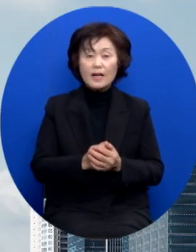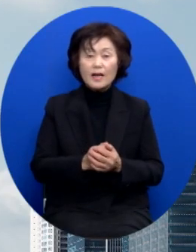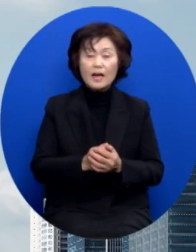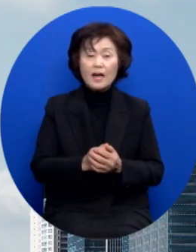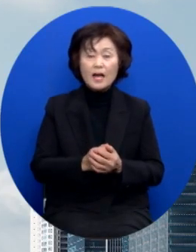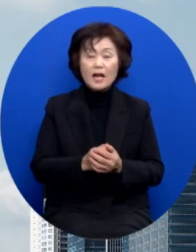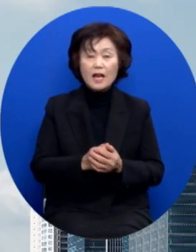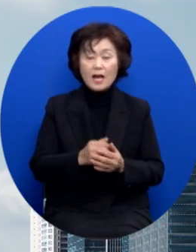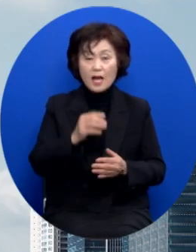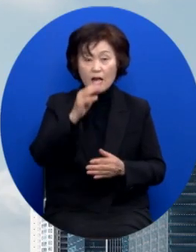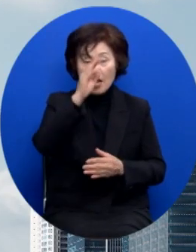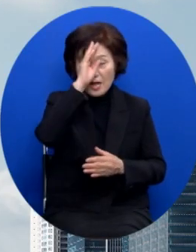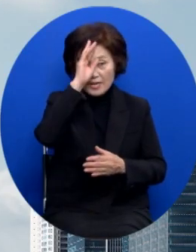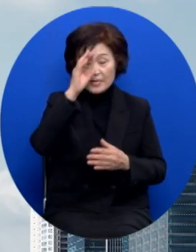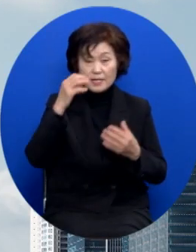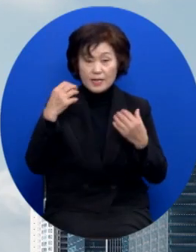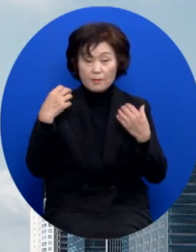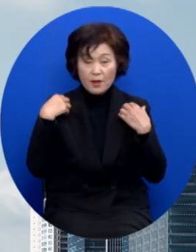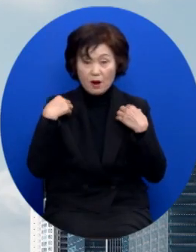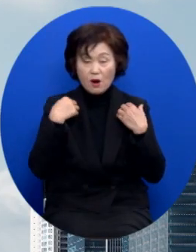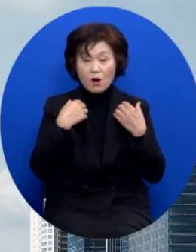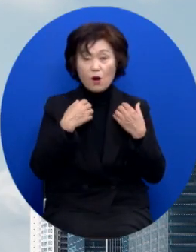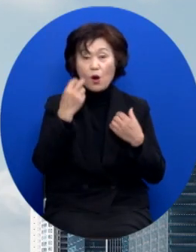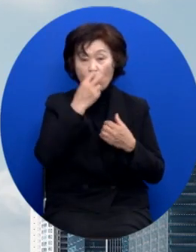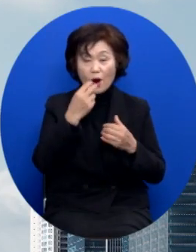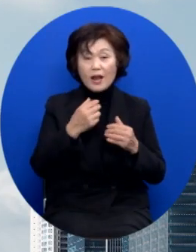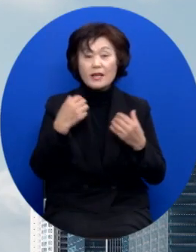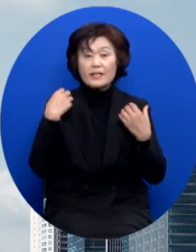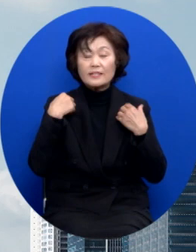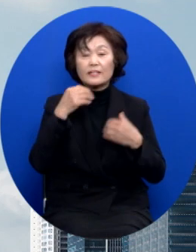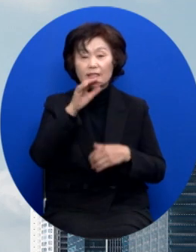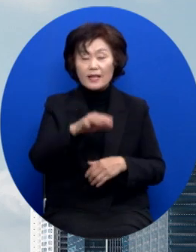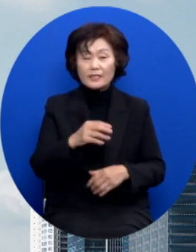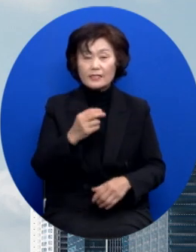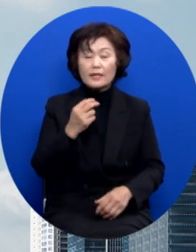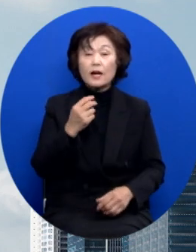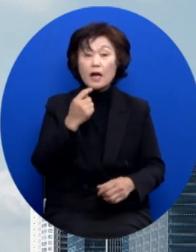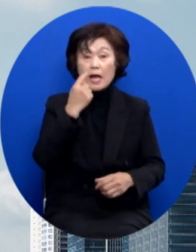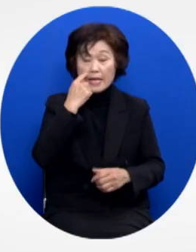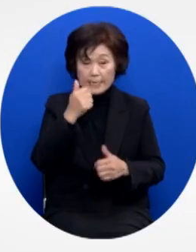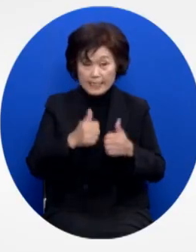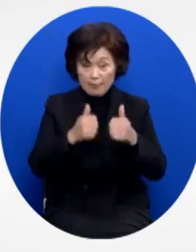질병관리청이 방역 통합 정보 시스템을 구축하고 시범 운영에 들어갑니다.